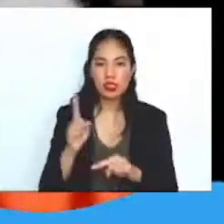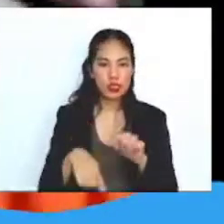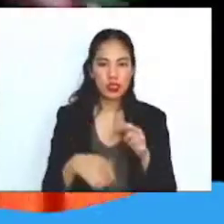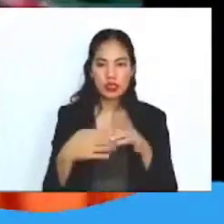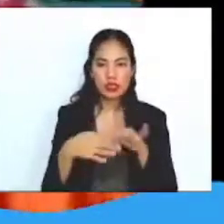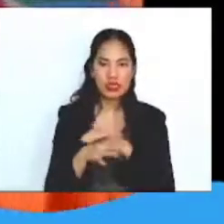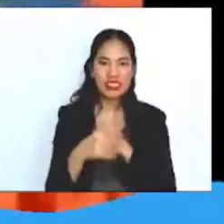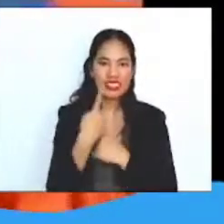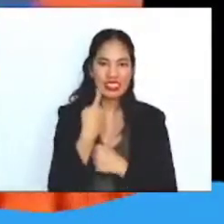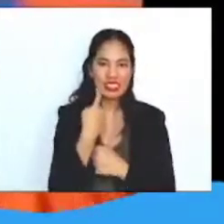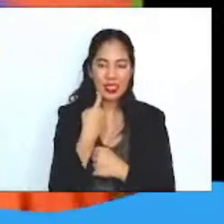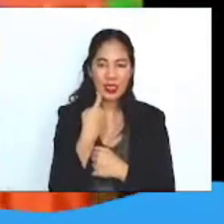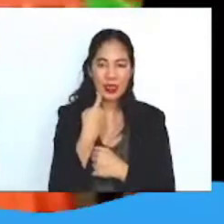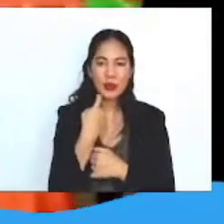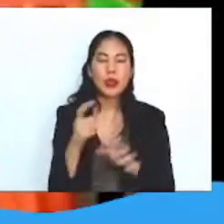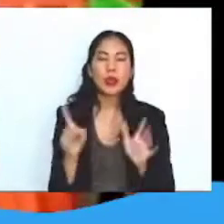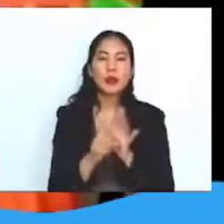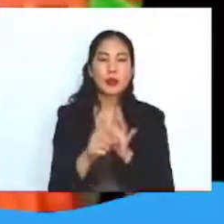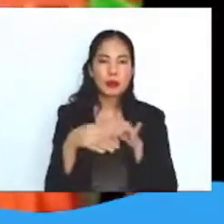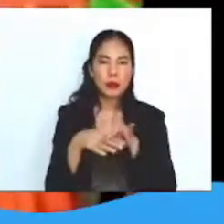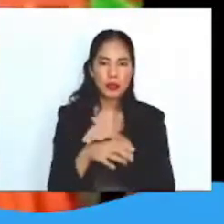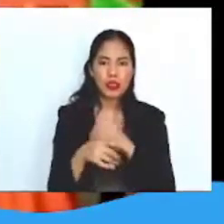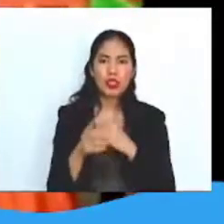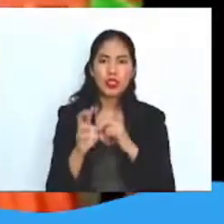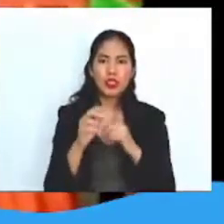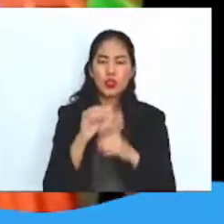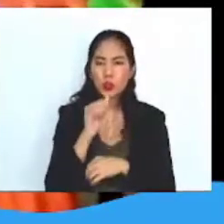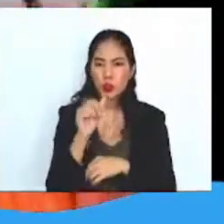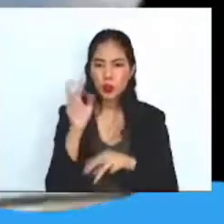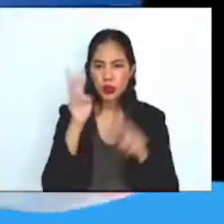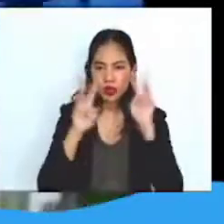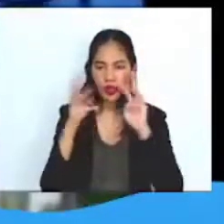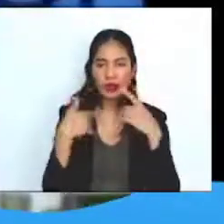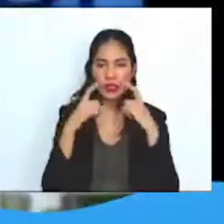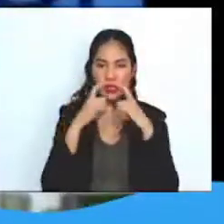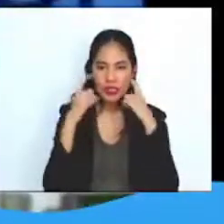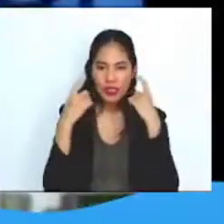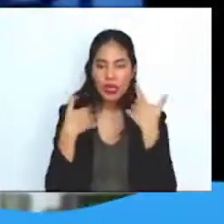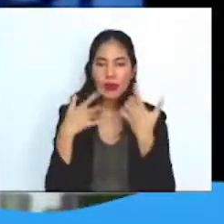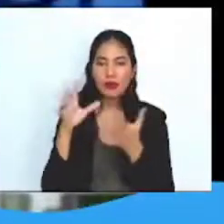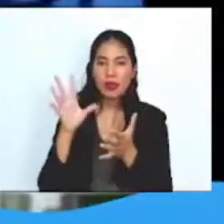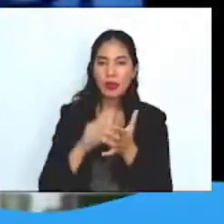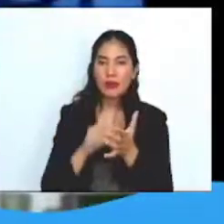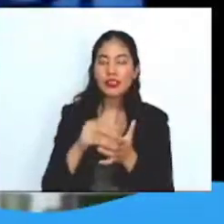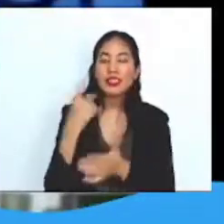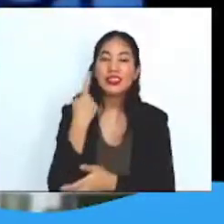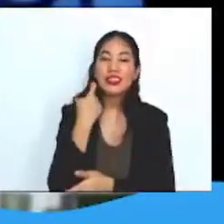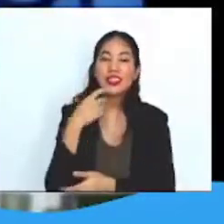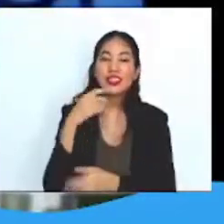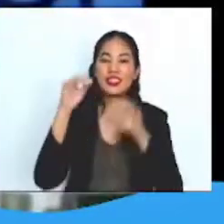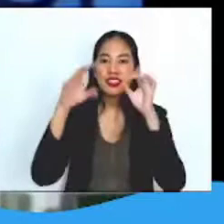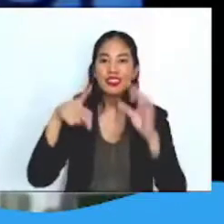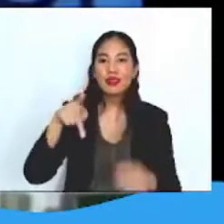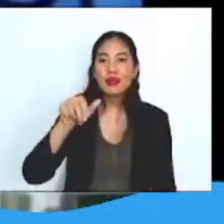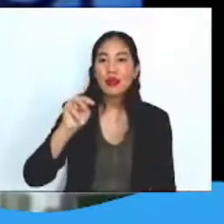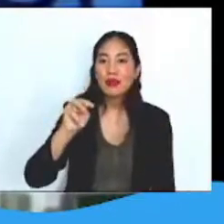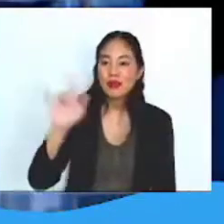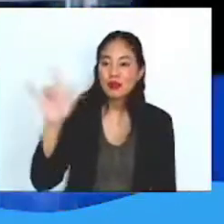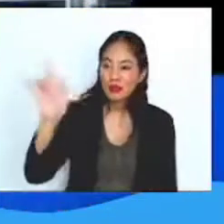Suot-suot ko naman po ito. Ginagaya ko lang si Teacher Pam. Hello, Teacher Pam. Alam ko taga-Caloocan to si Teacher Pam.